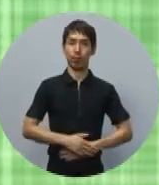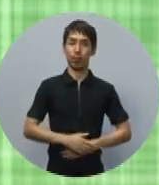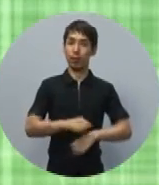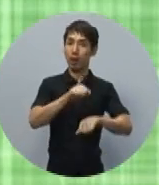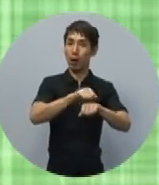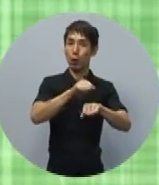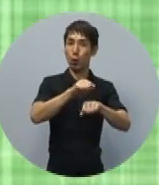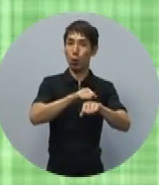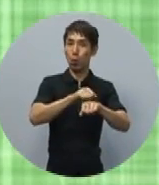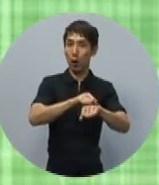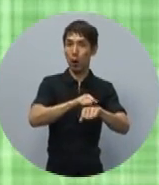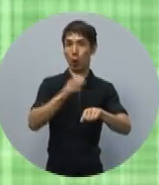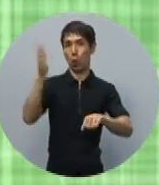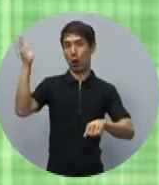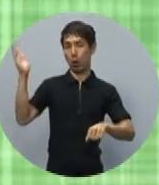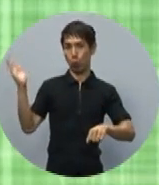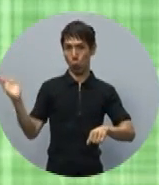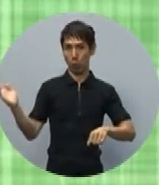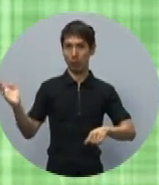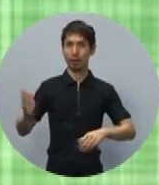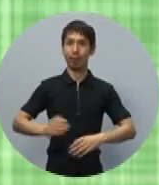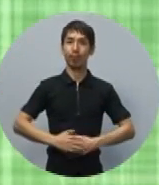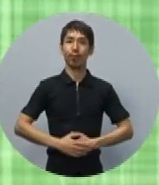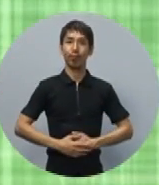材料はご覧の通り。